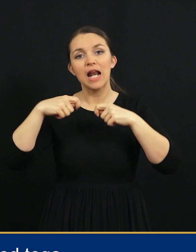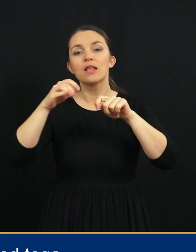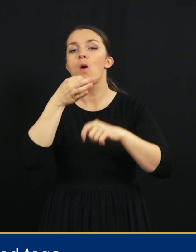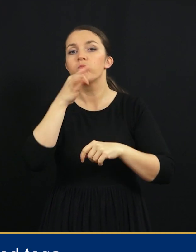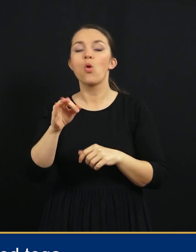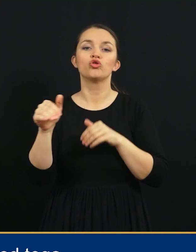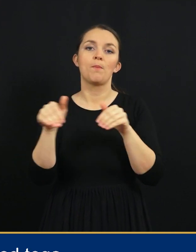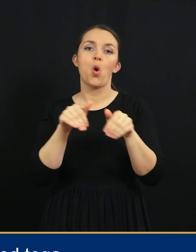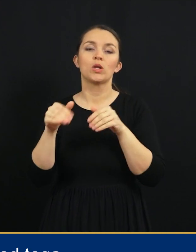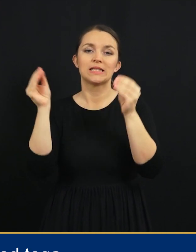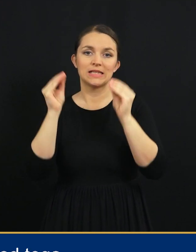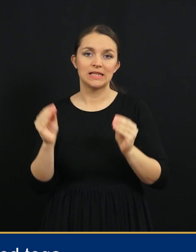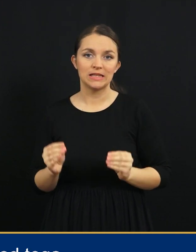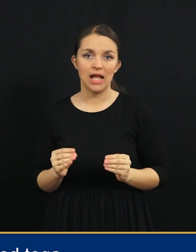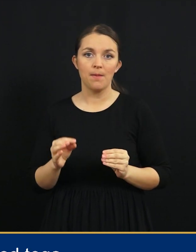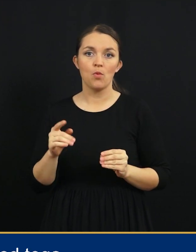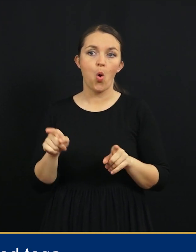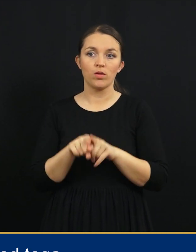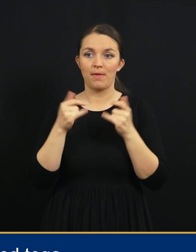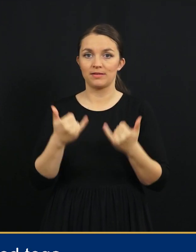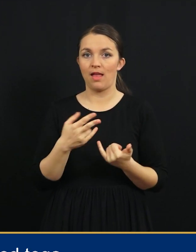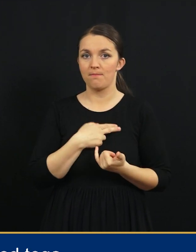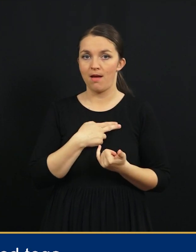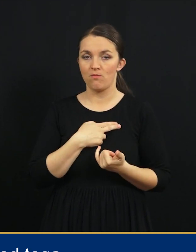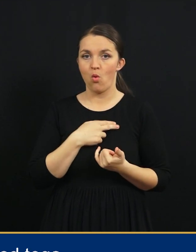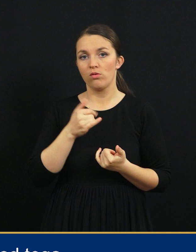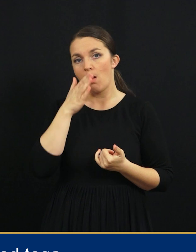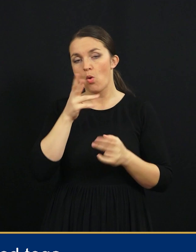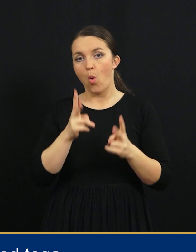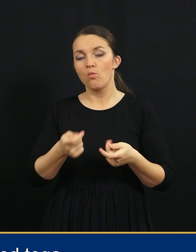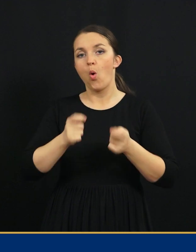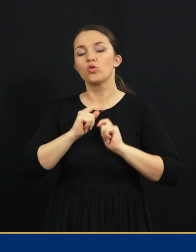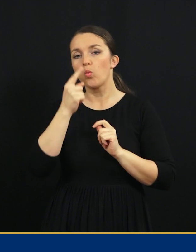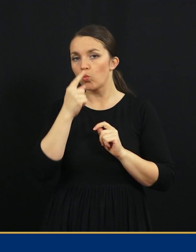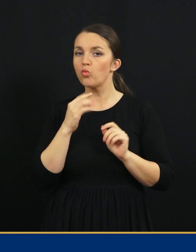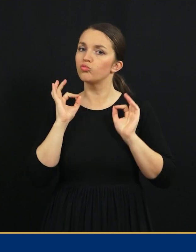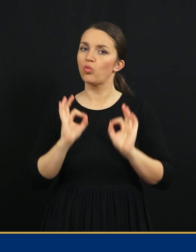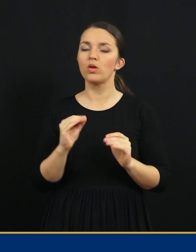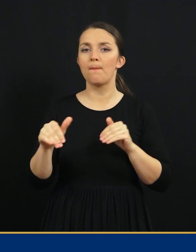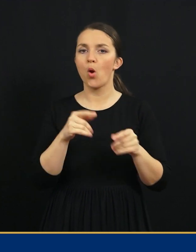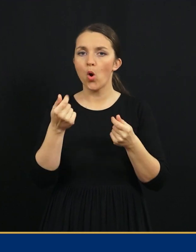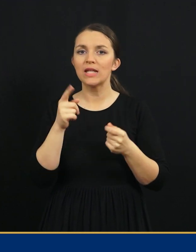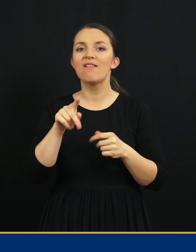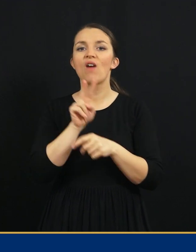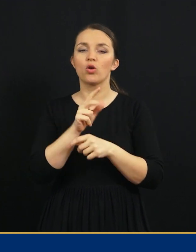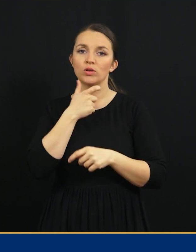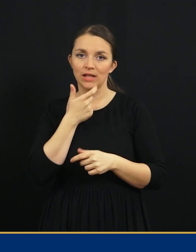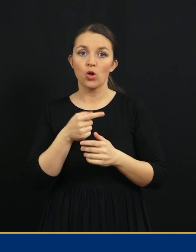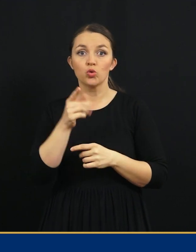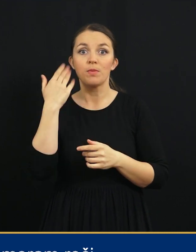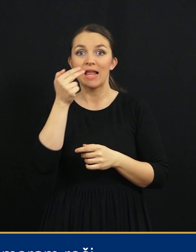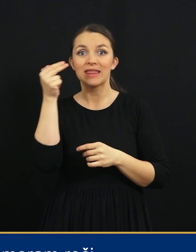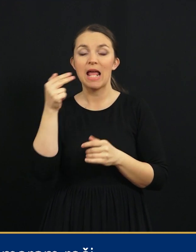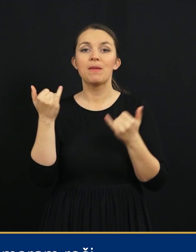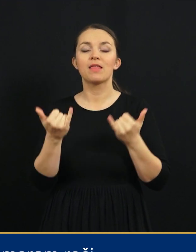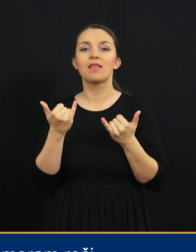izgradili boljši pokojninski sistem od tega, ki ga imamo, nam bo omogočal dostojne pokojnine in varno starost. To sta